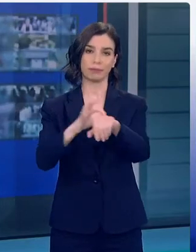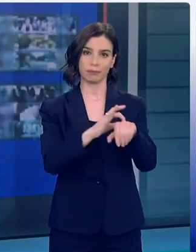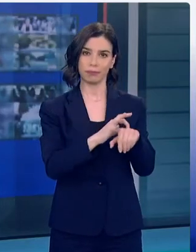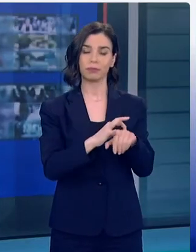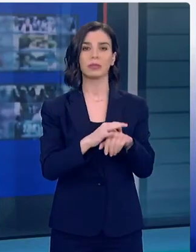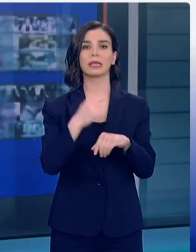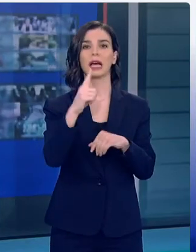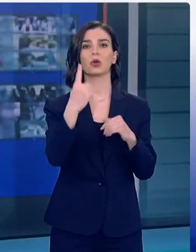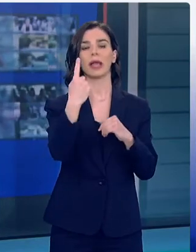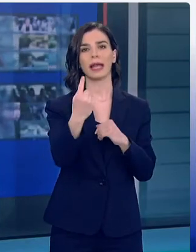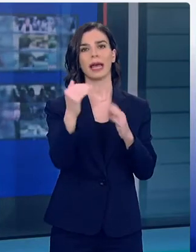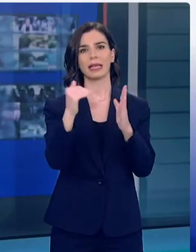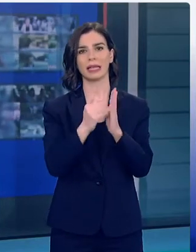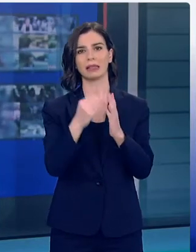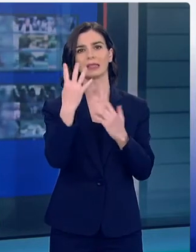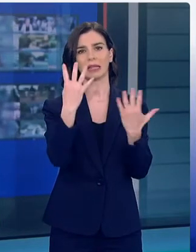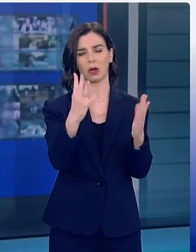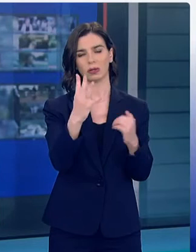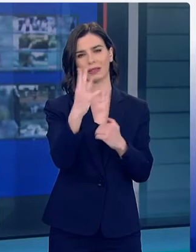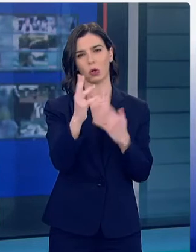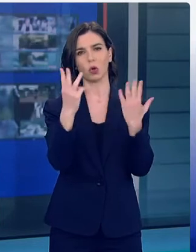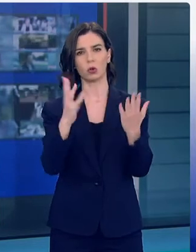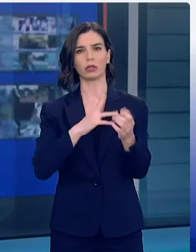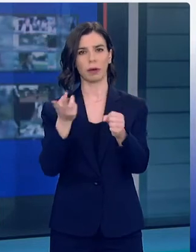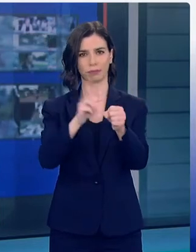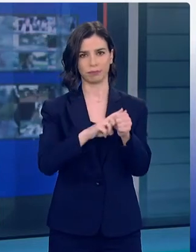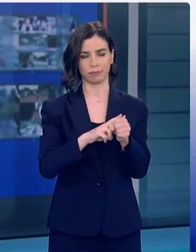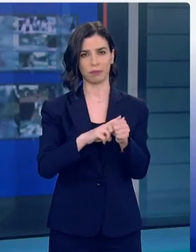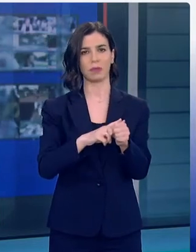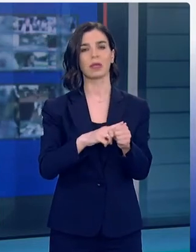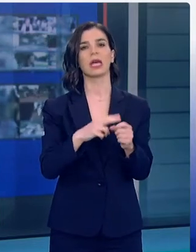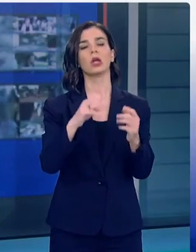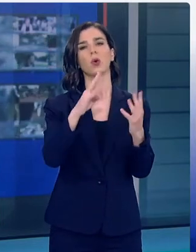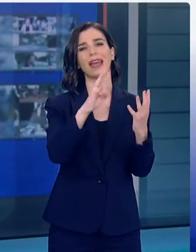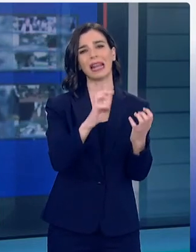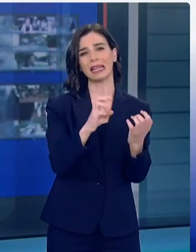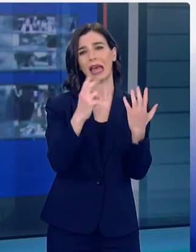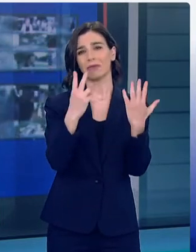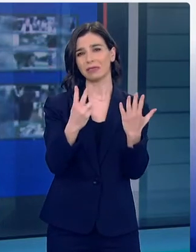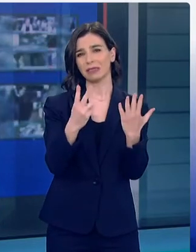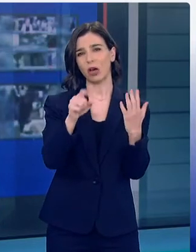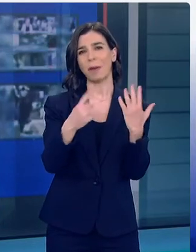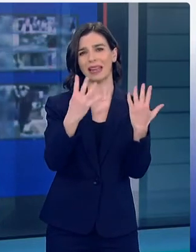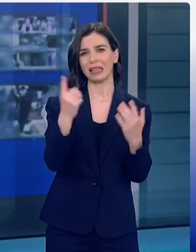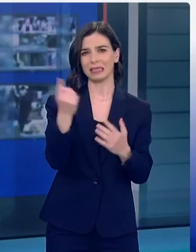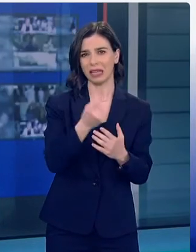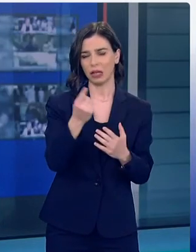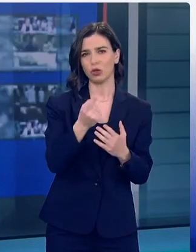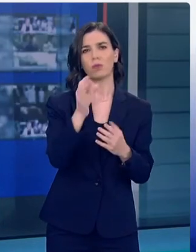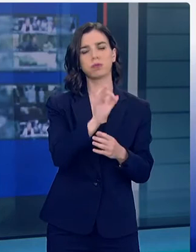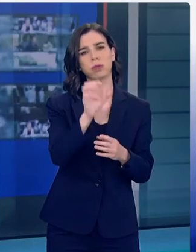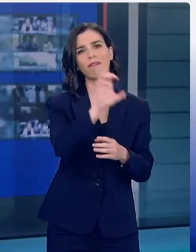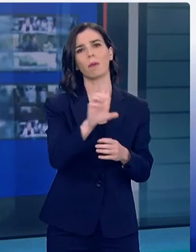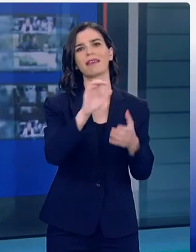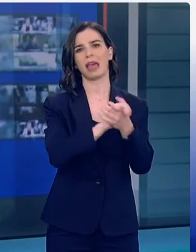και 101.408 θάνατοι. Οι περισσότεροι, δηλαδή το 97,9%, καταγράφονται στην Ευρωπαϊκή